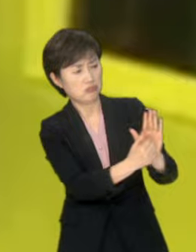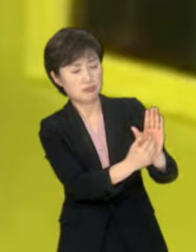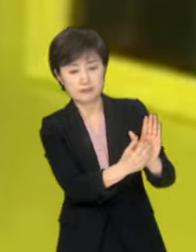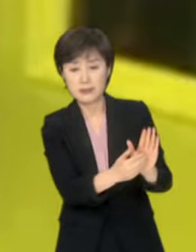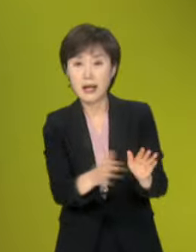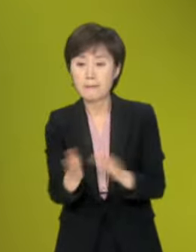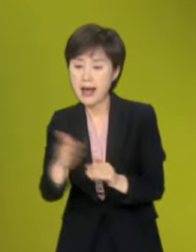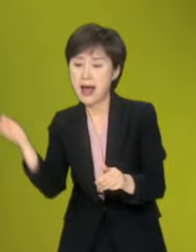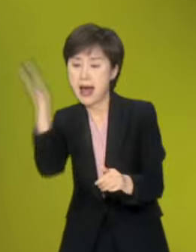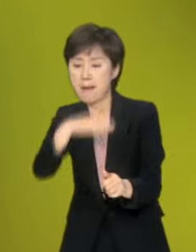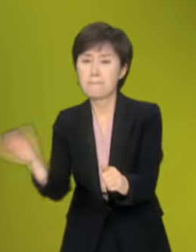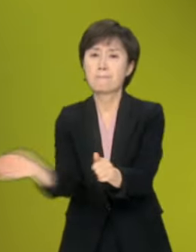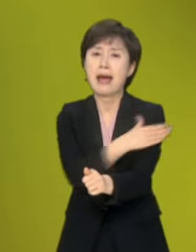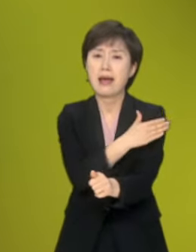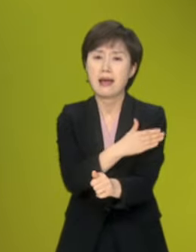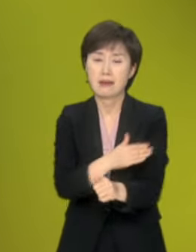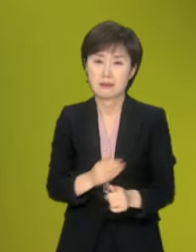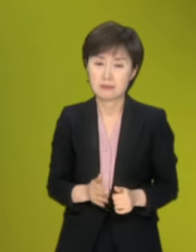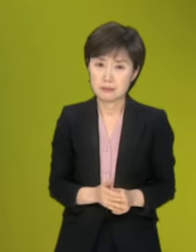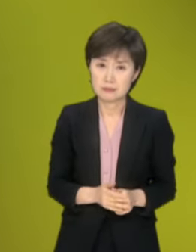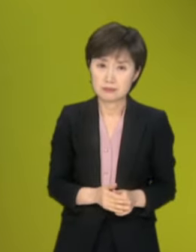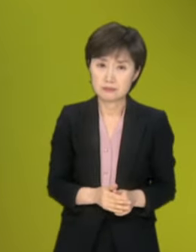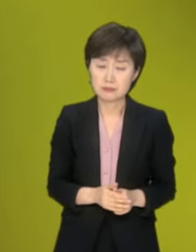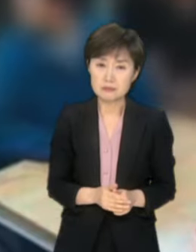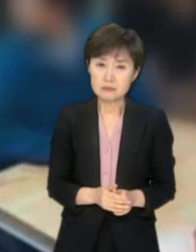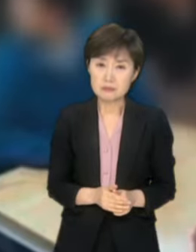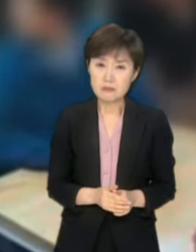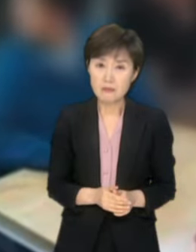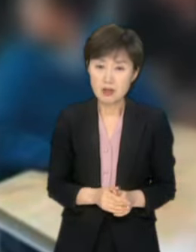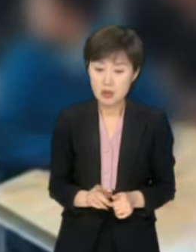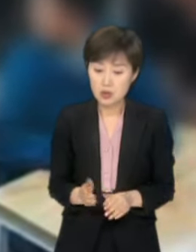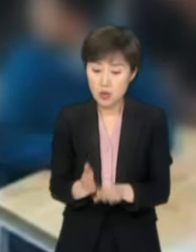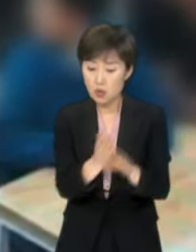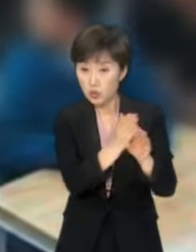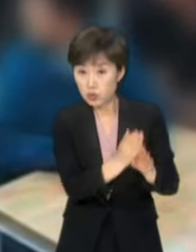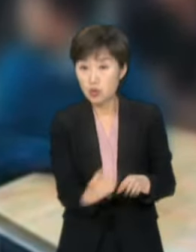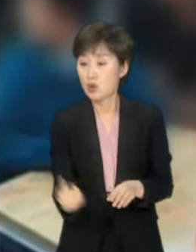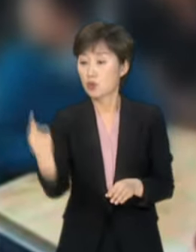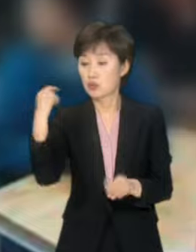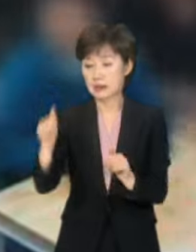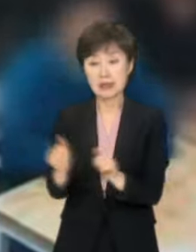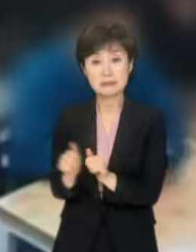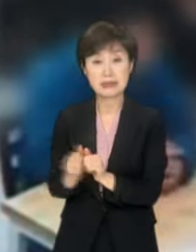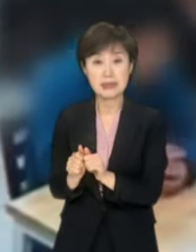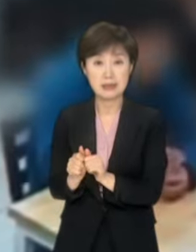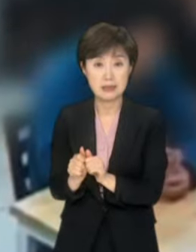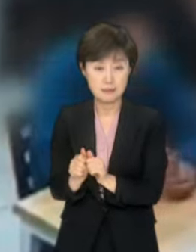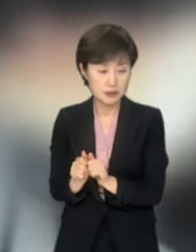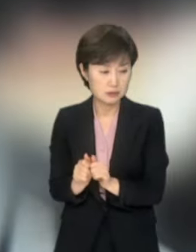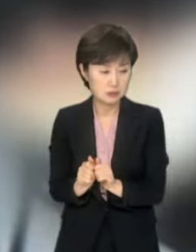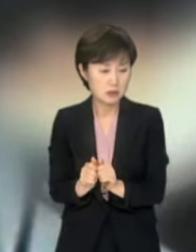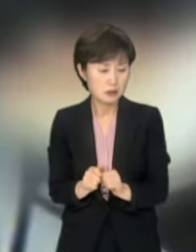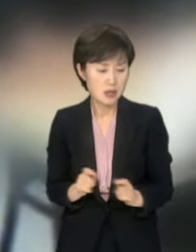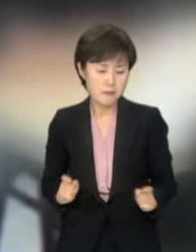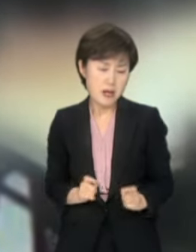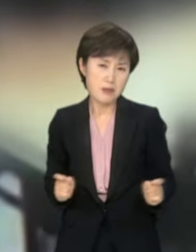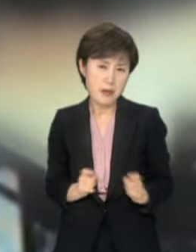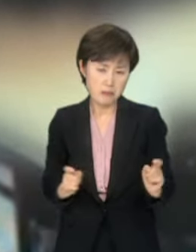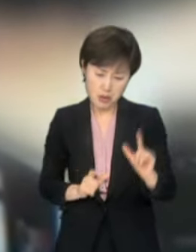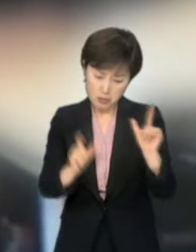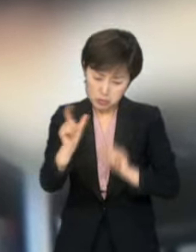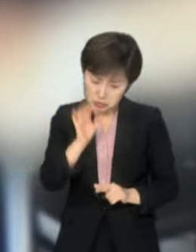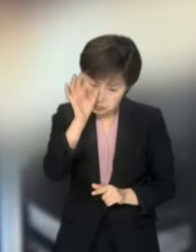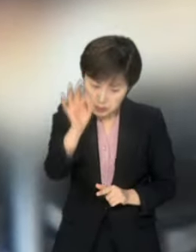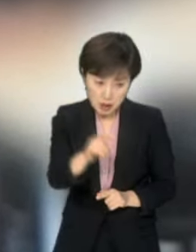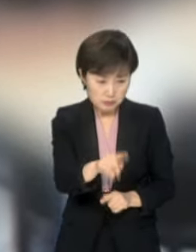손바닥으로 뺨을 때리기도 합니다 식당 편에 앉아 있던 성이 말다툼을 하고 있는 것처럼 보이는